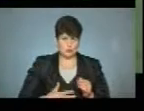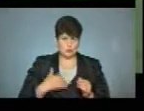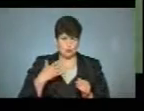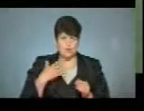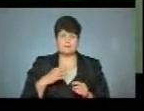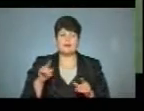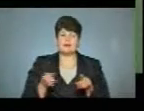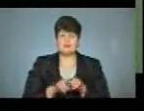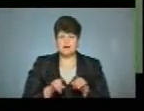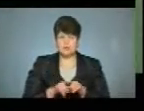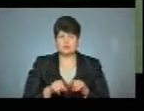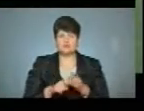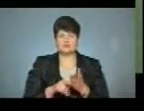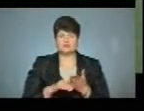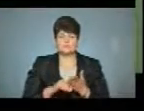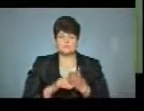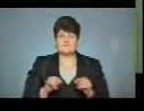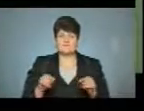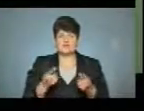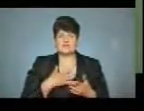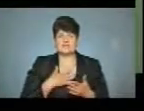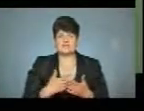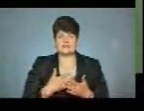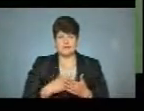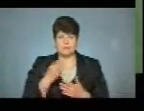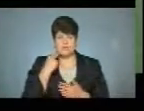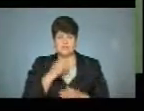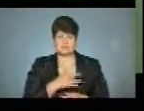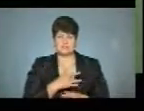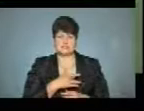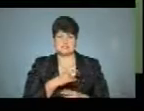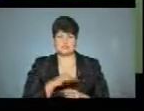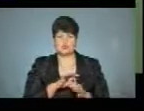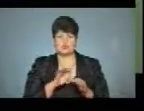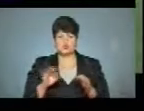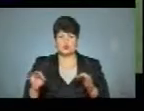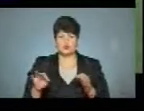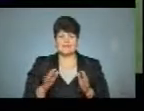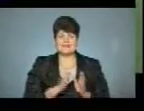Також воно сприяє відновленню дихання, покращення серцево-судинної системи,